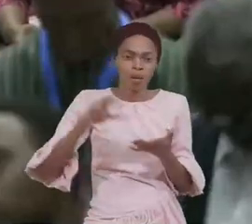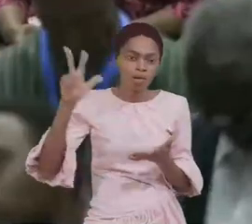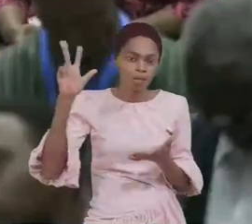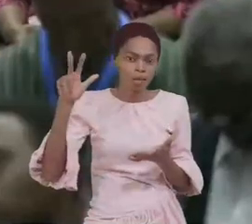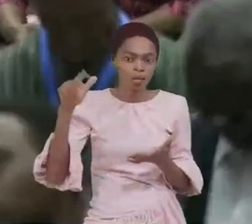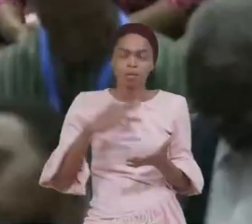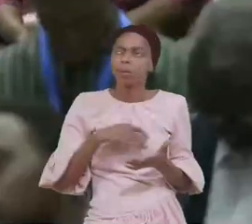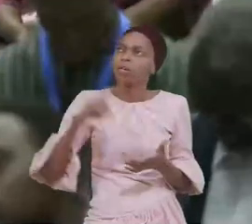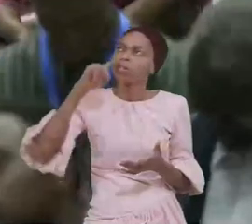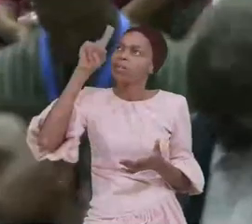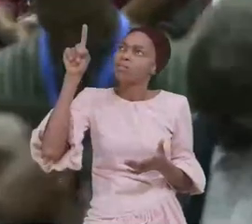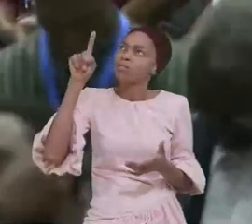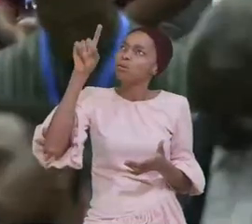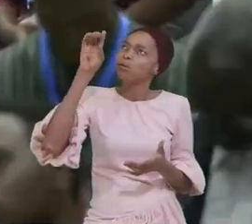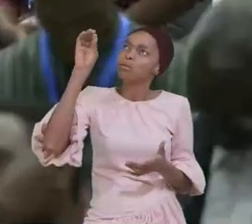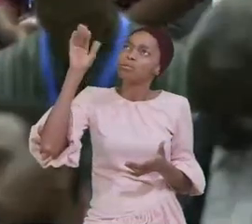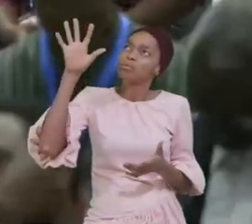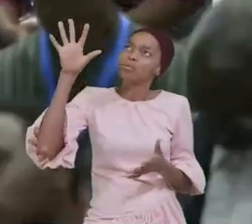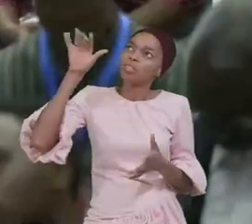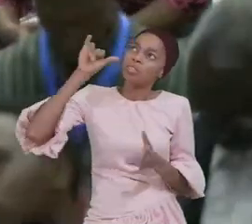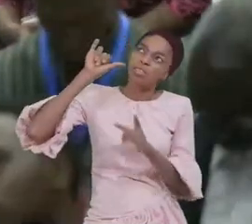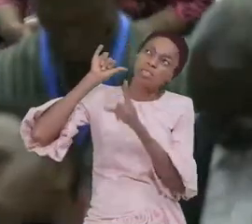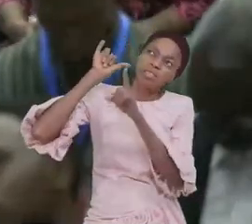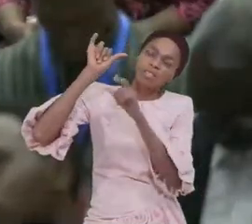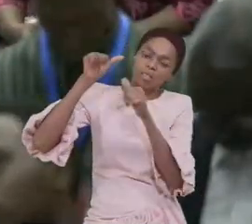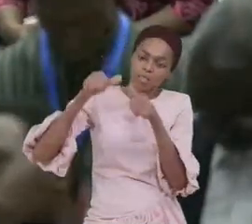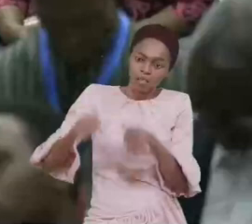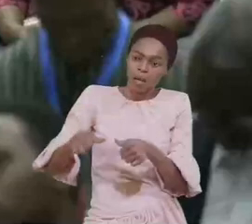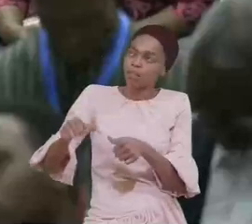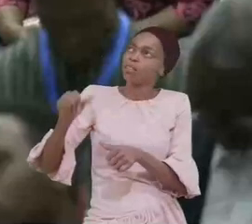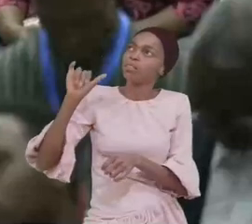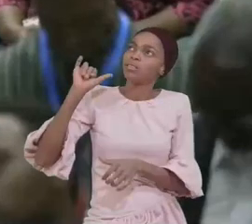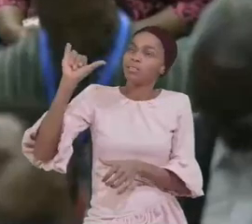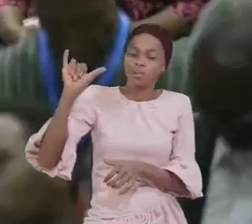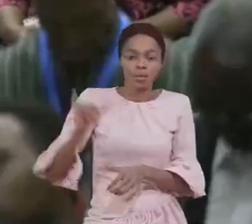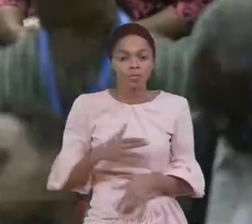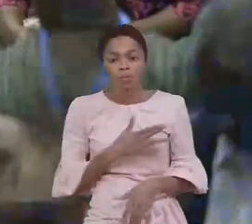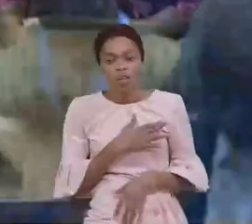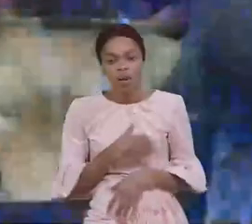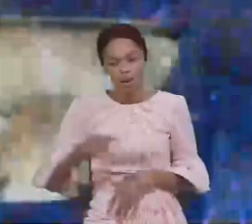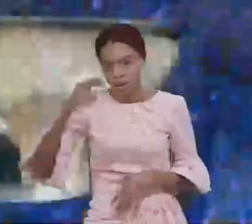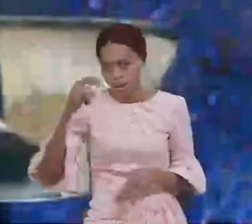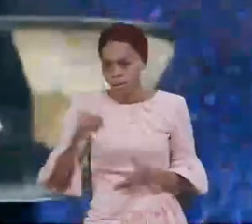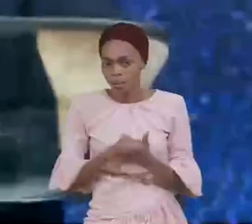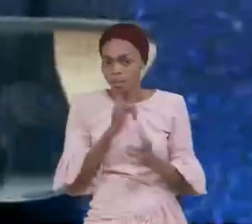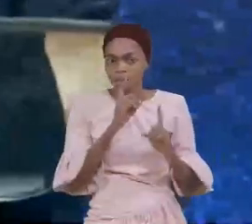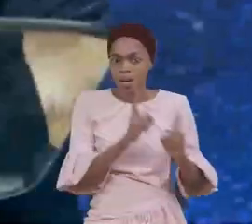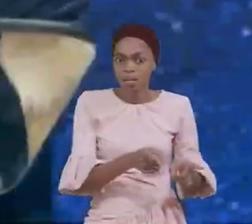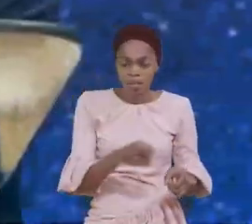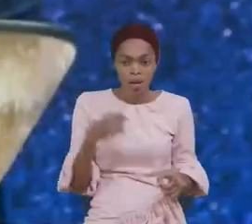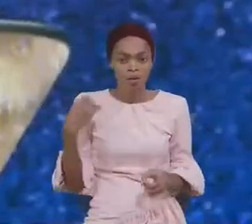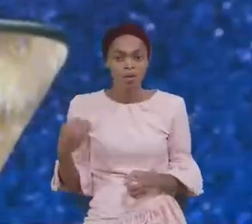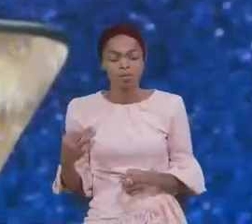le soleil s'arrêta en réponse à sa prière, parce qu'il était sur le champ de bataille,